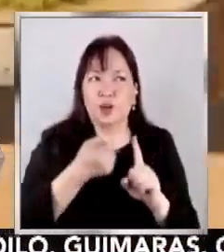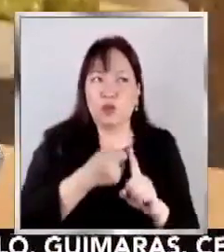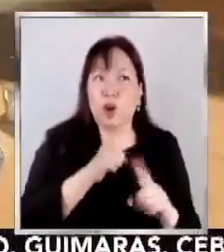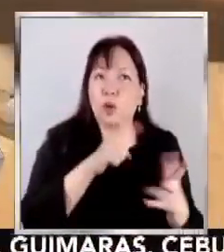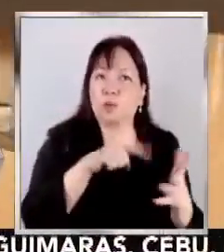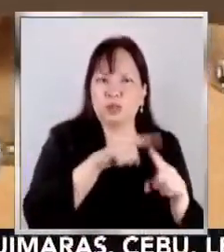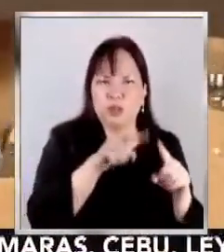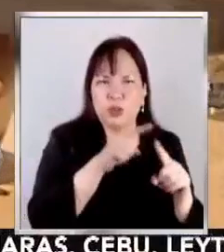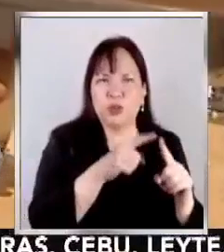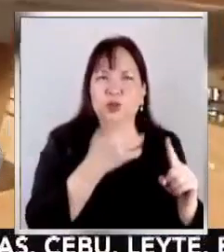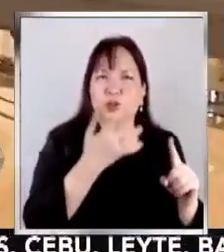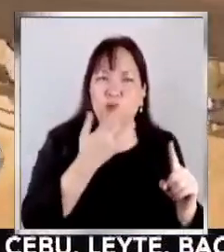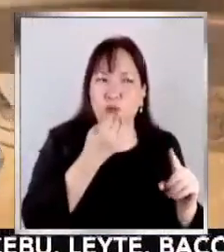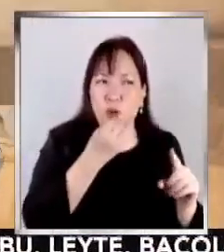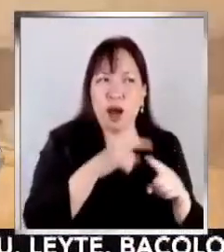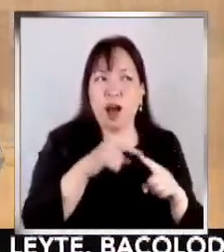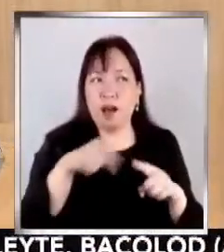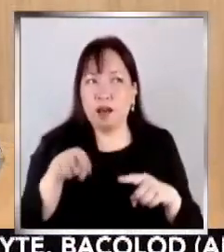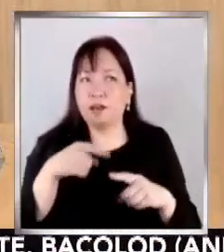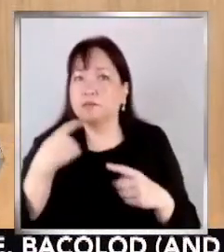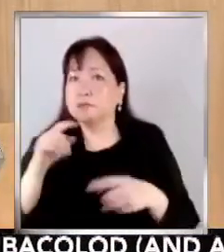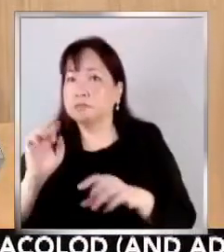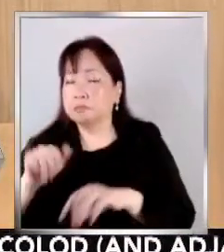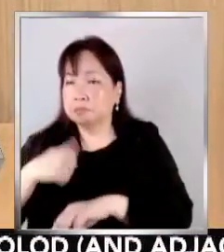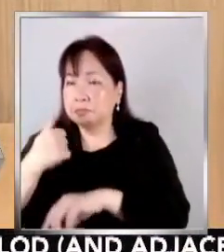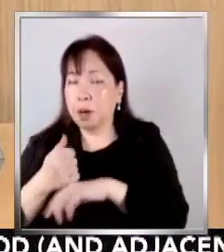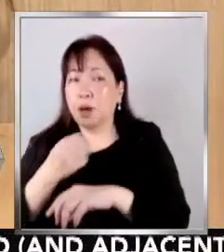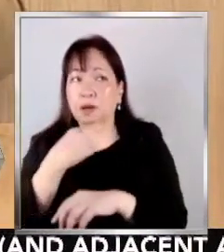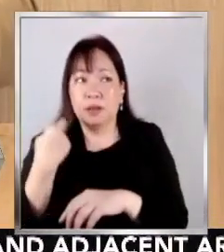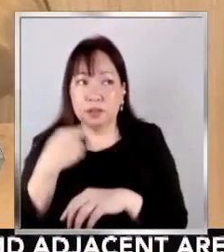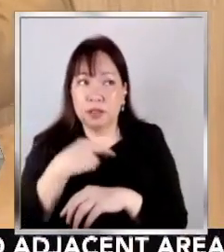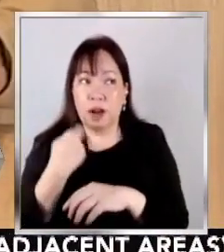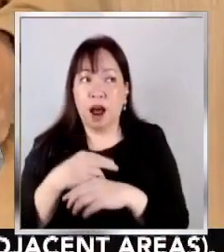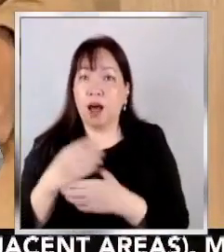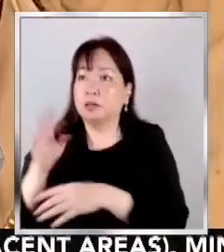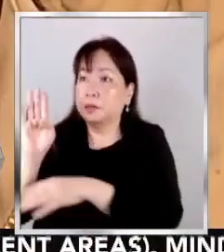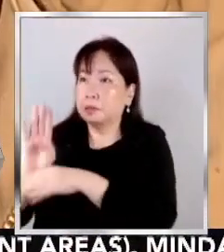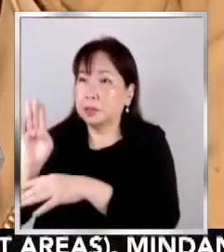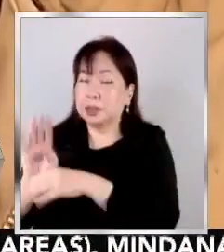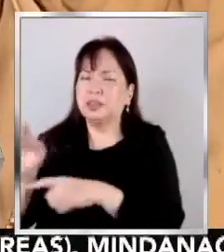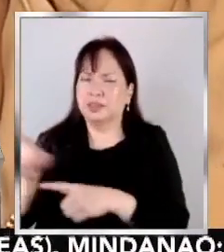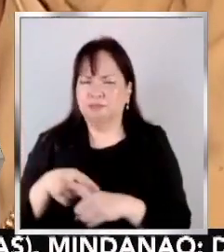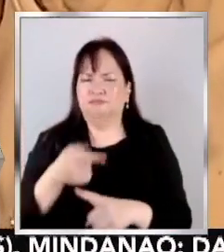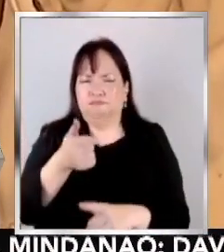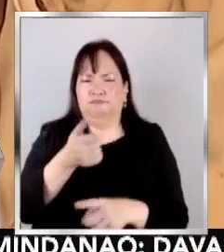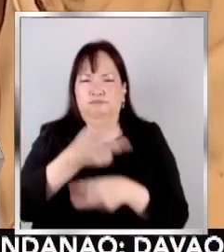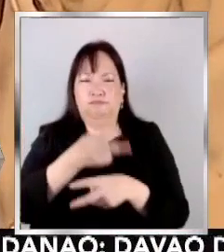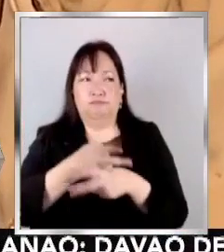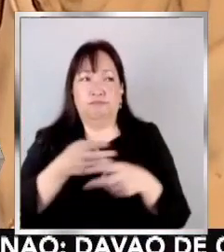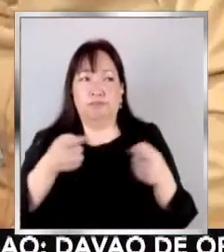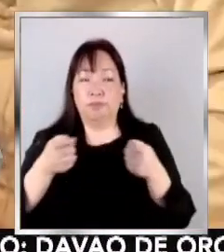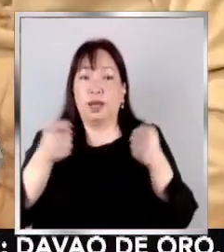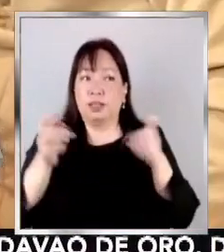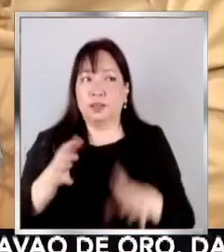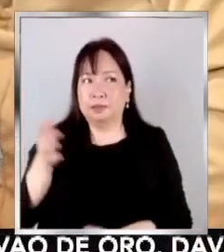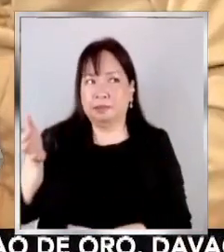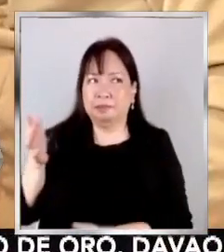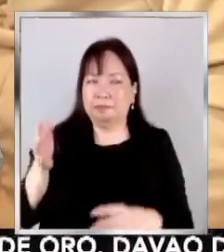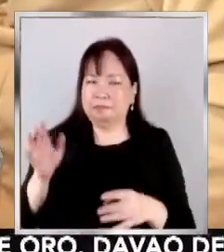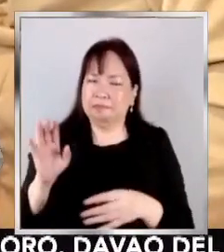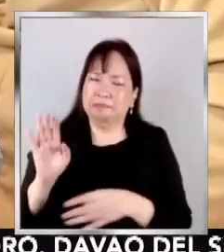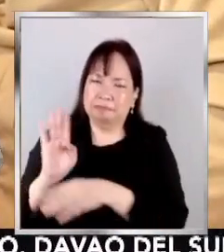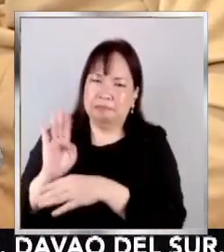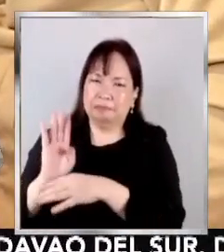sa pagmamando sa kanyang business, tutok ang actor-entrepreneur na si David. Ang tip ni David para sa gustong magtagumpay